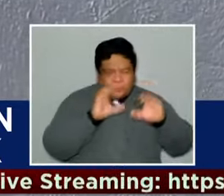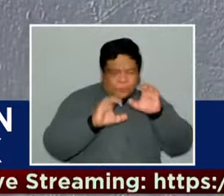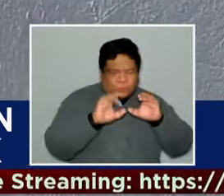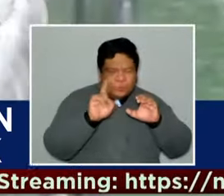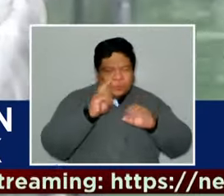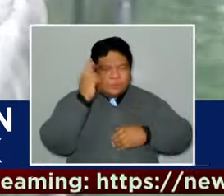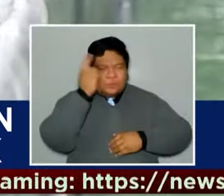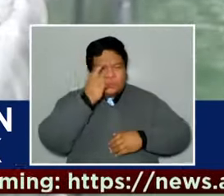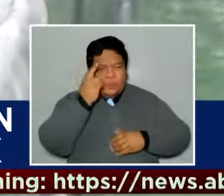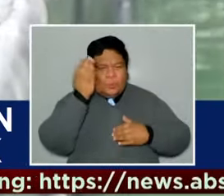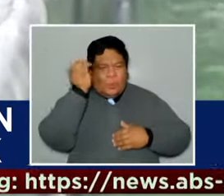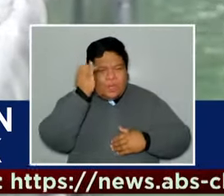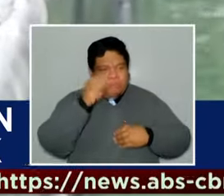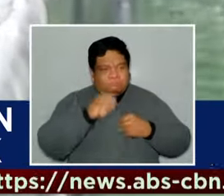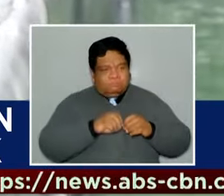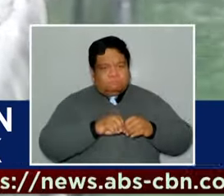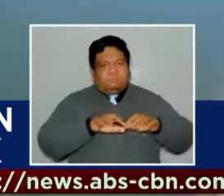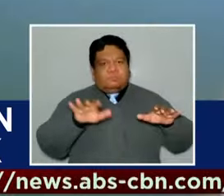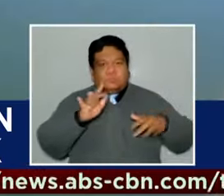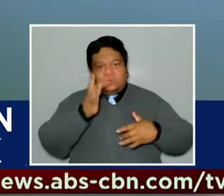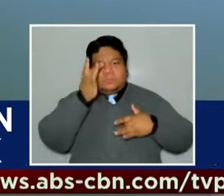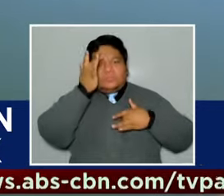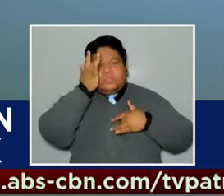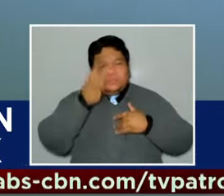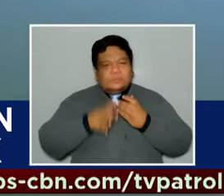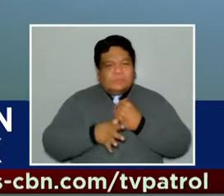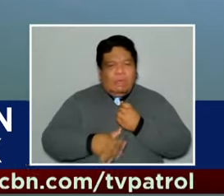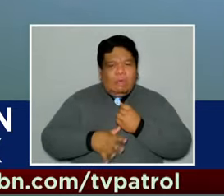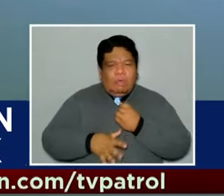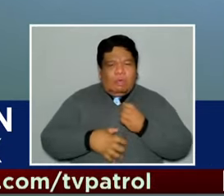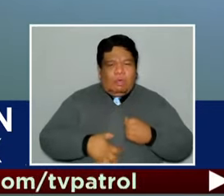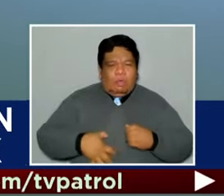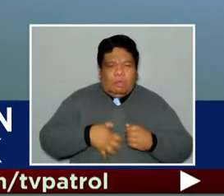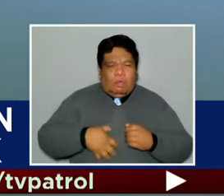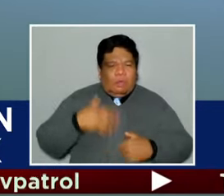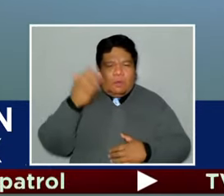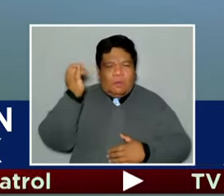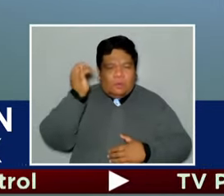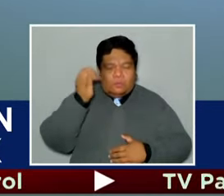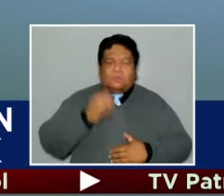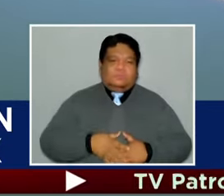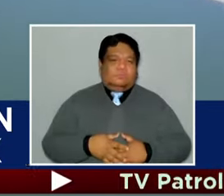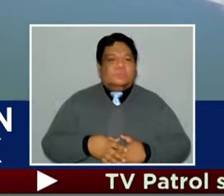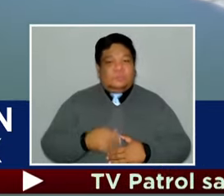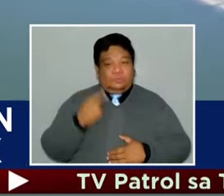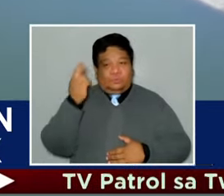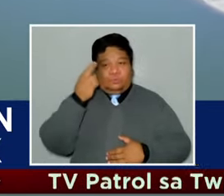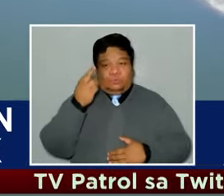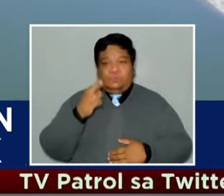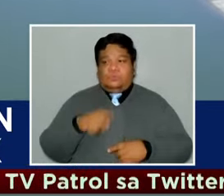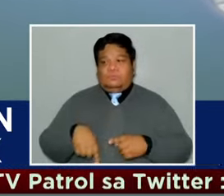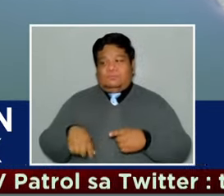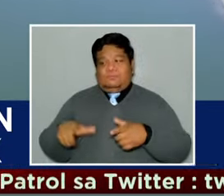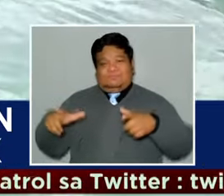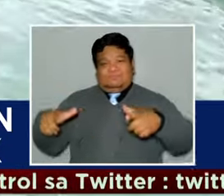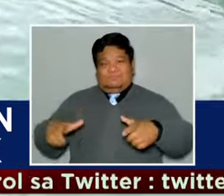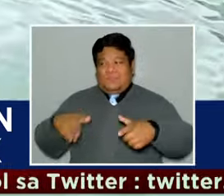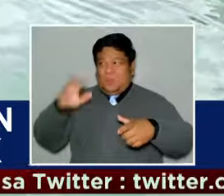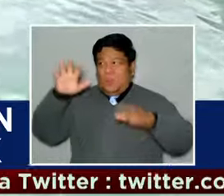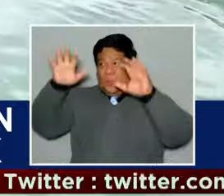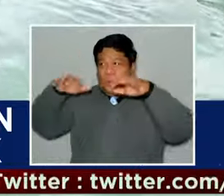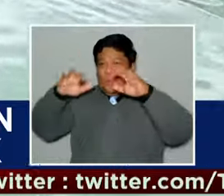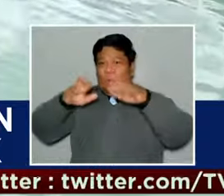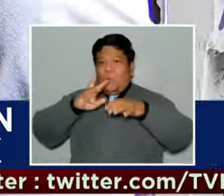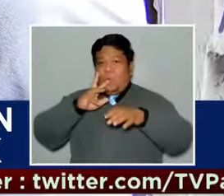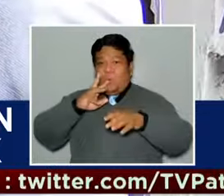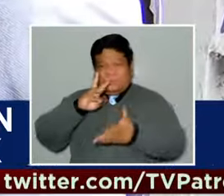at clustering ng diarrhea cases sa lungsod. Kaya't kinuhanan na rin ng water samples ang rain basin na ito sa Tuba Benguet, pati